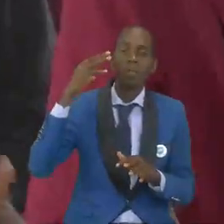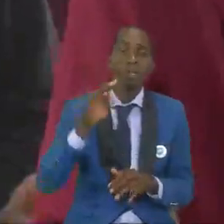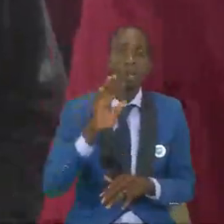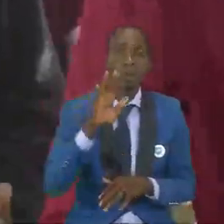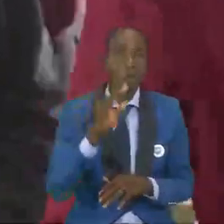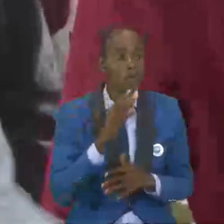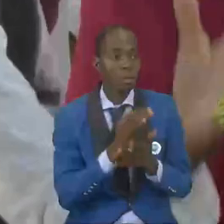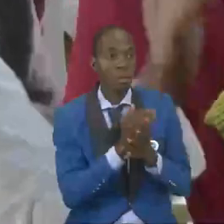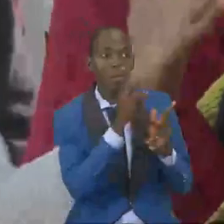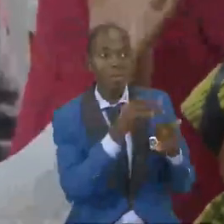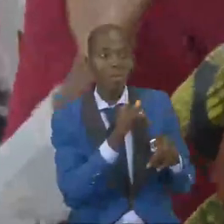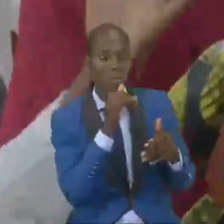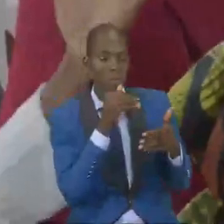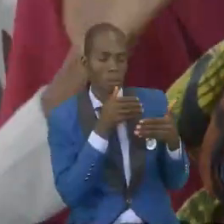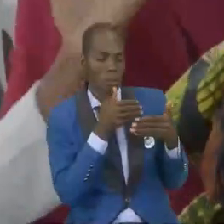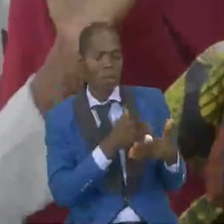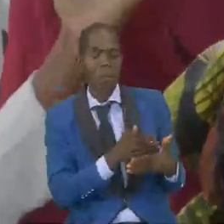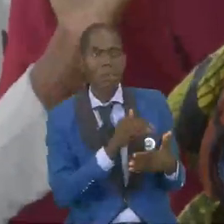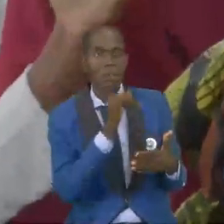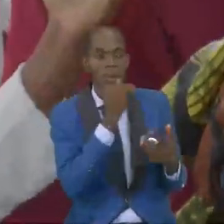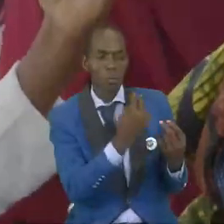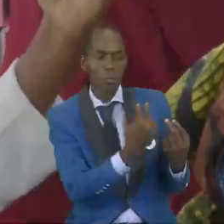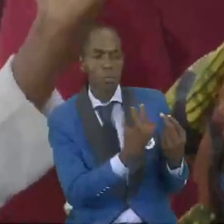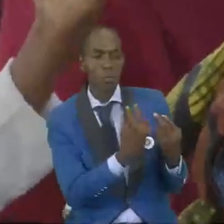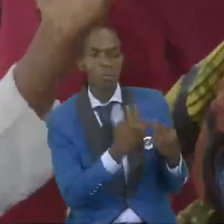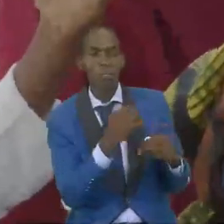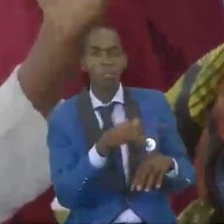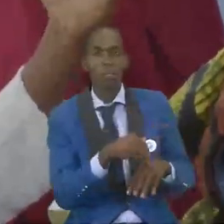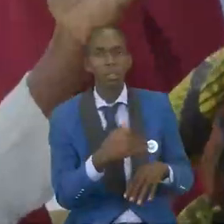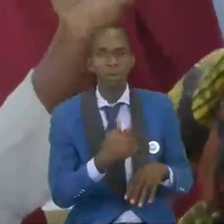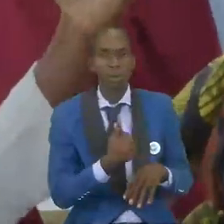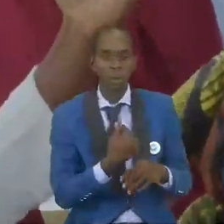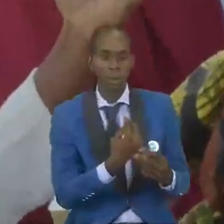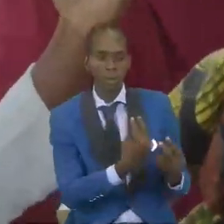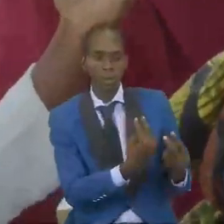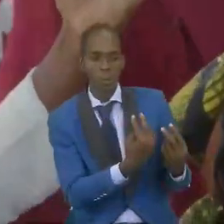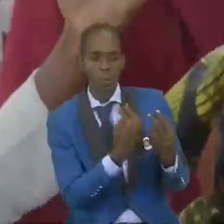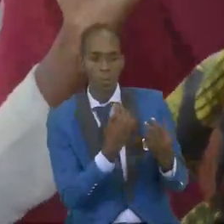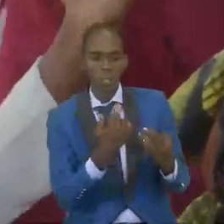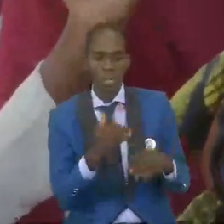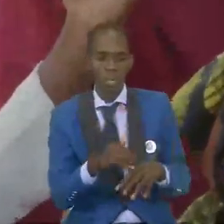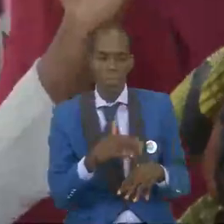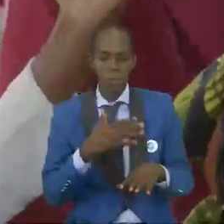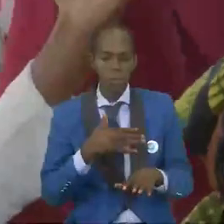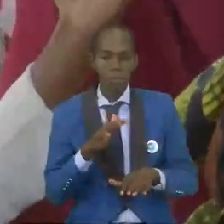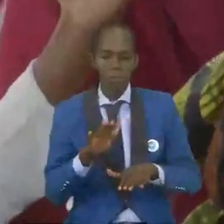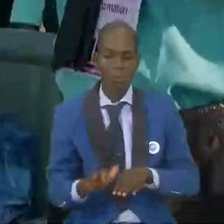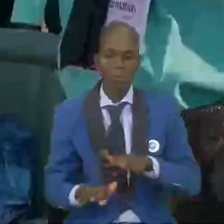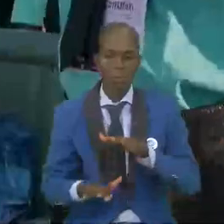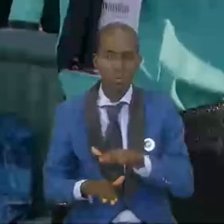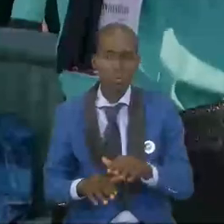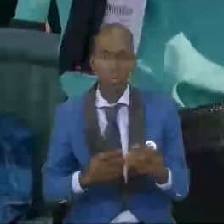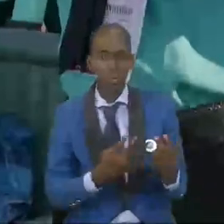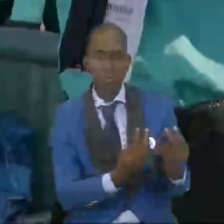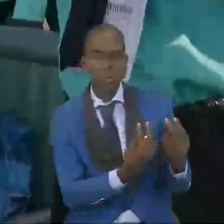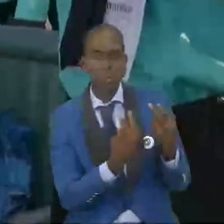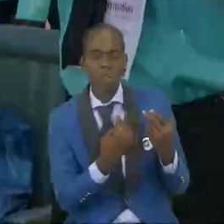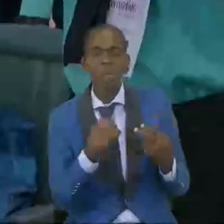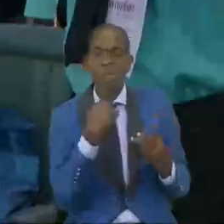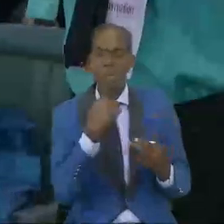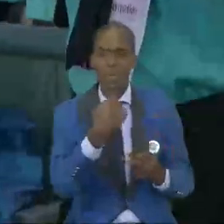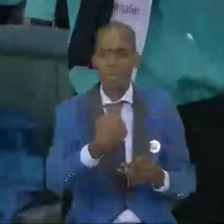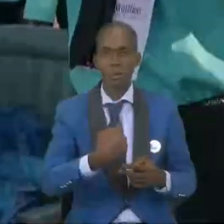Ne cache pas la lumière. Ah, tête les proches, ils m'observent, ils regardent